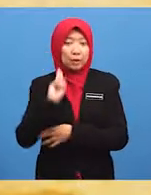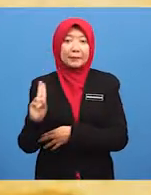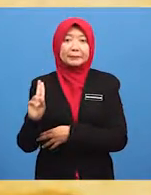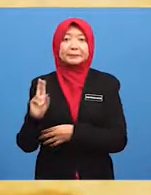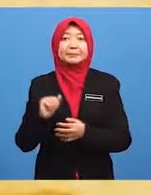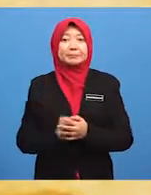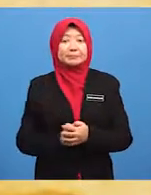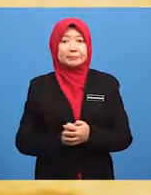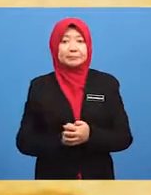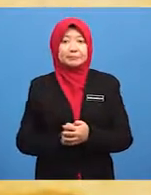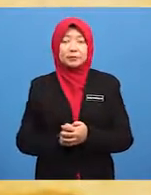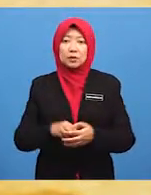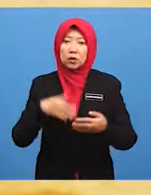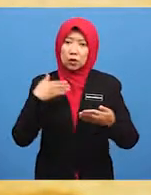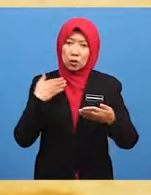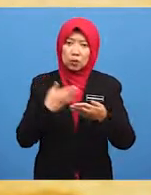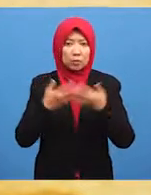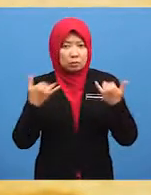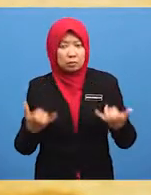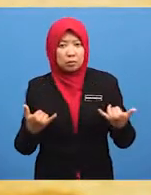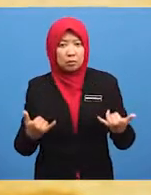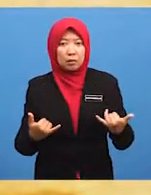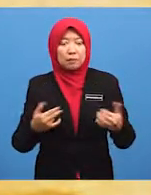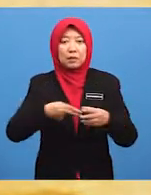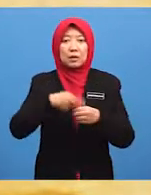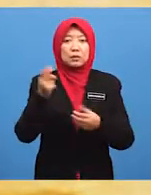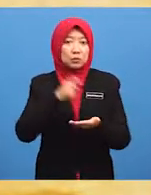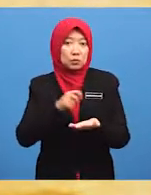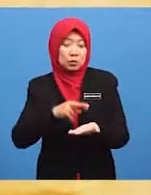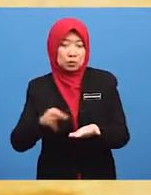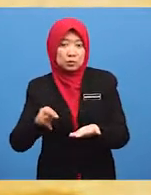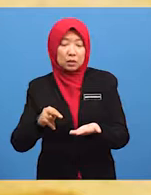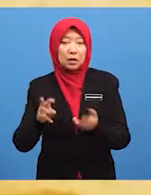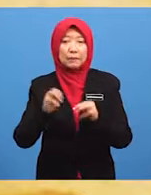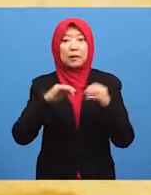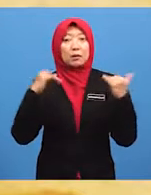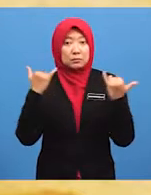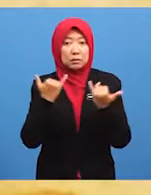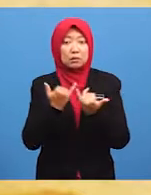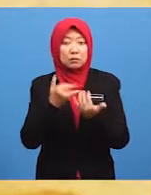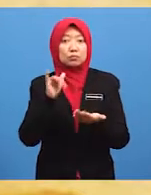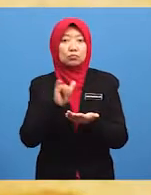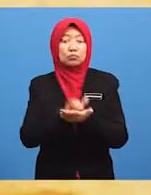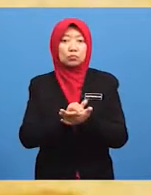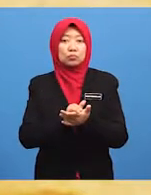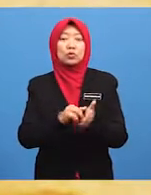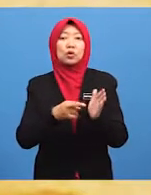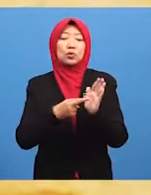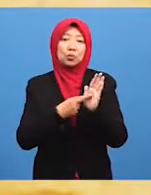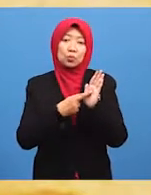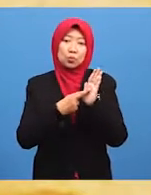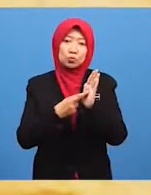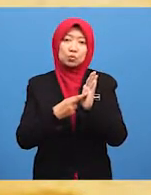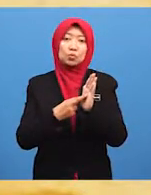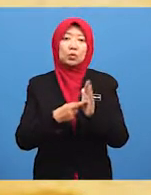keagamaan. Sehingga hari ini, hasil tulisan masyarakat Kerajaan Alam Melayu menjadi rujukan